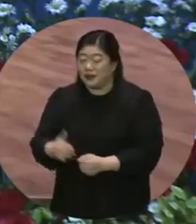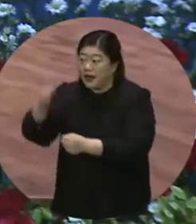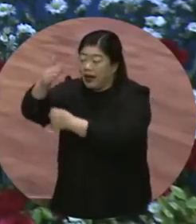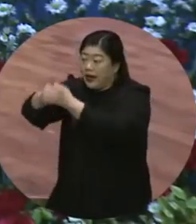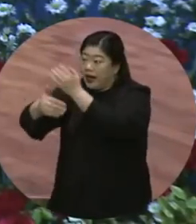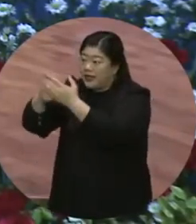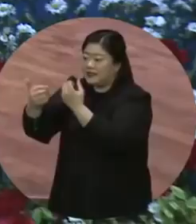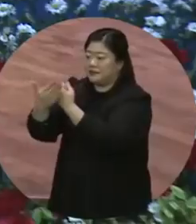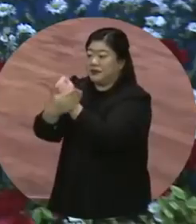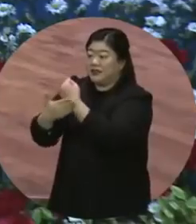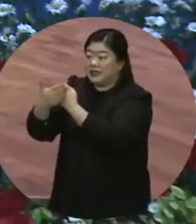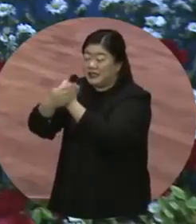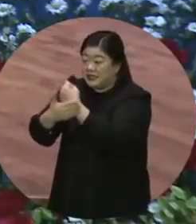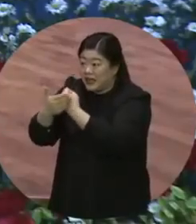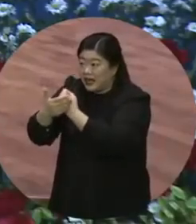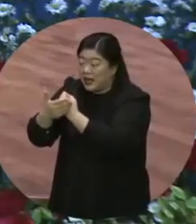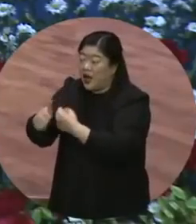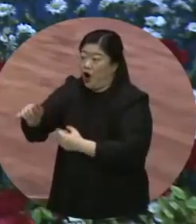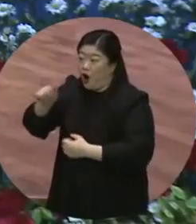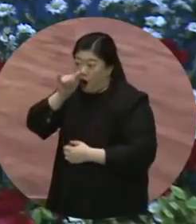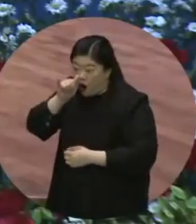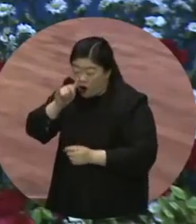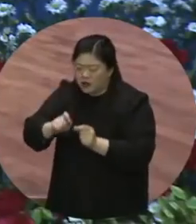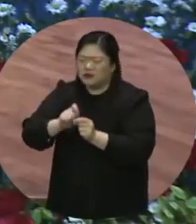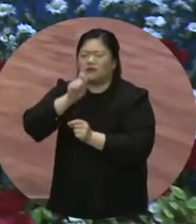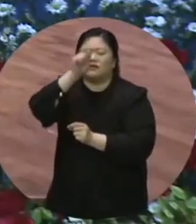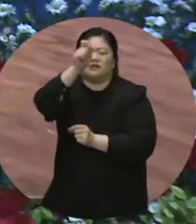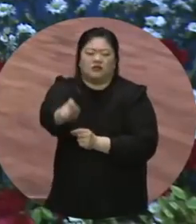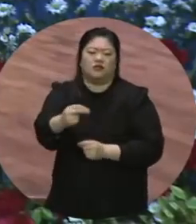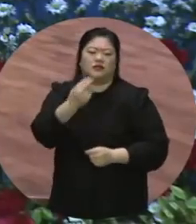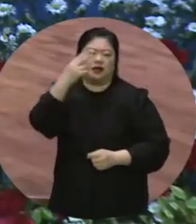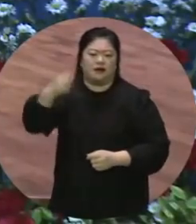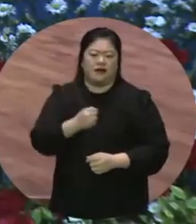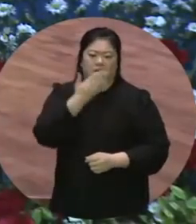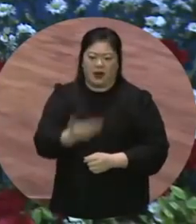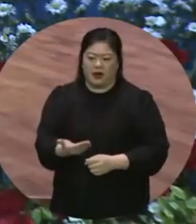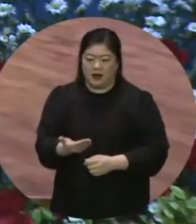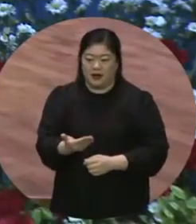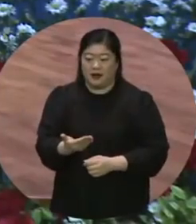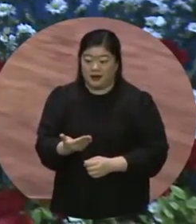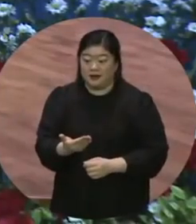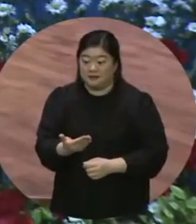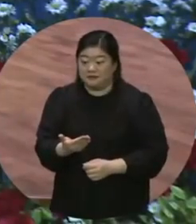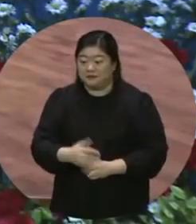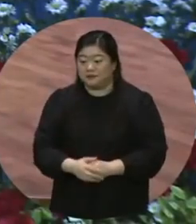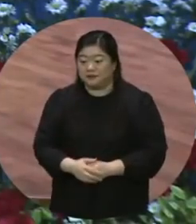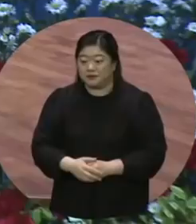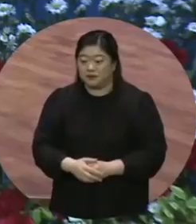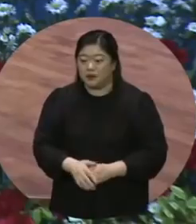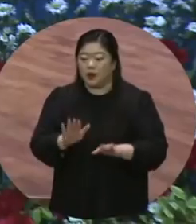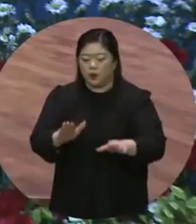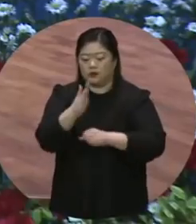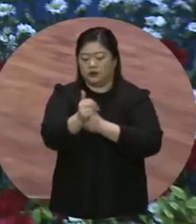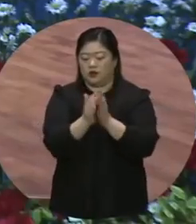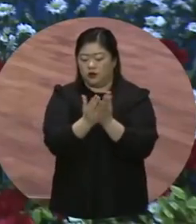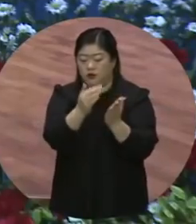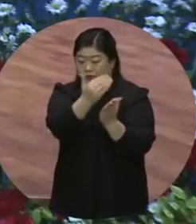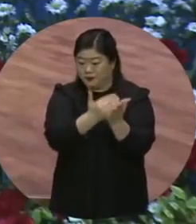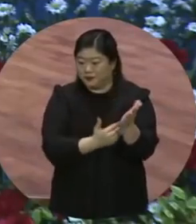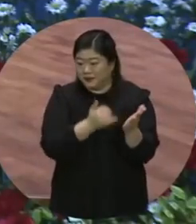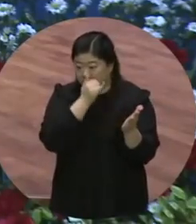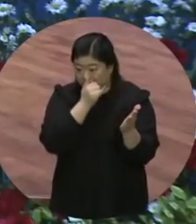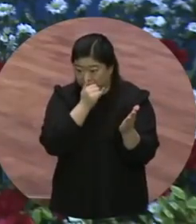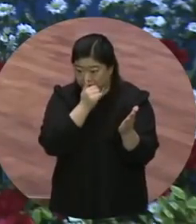생명, 영생을 얻을 수가 없습니다. 아, 이 진리를 오늘 본문에 사실적으로 밝혀주는데